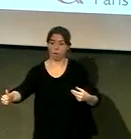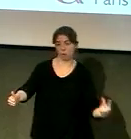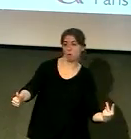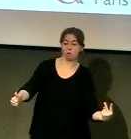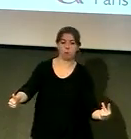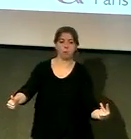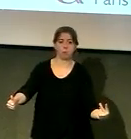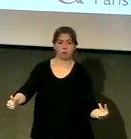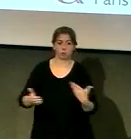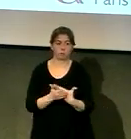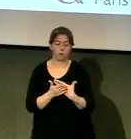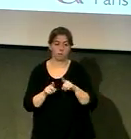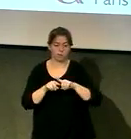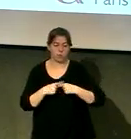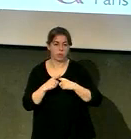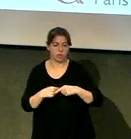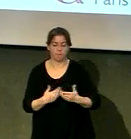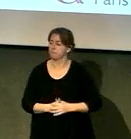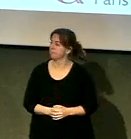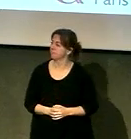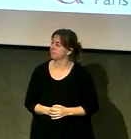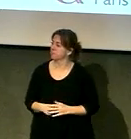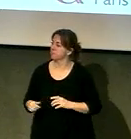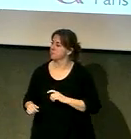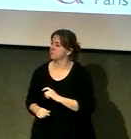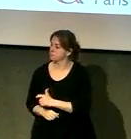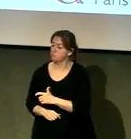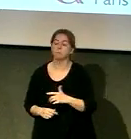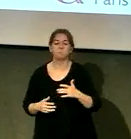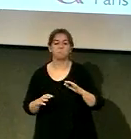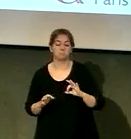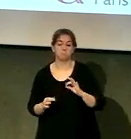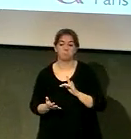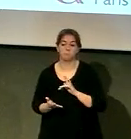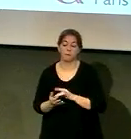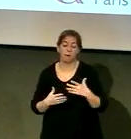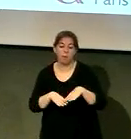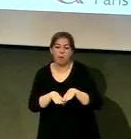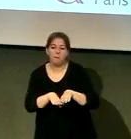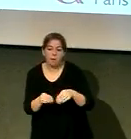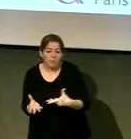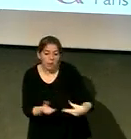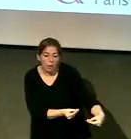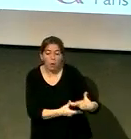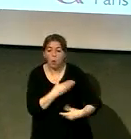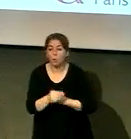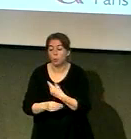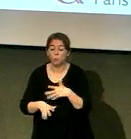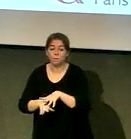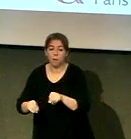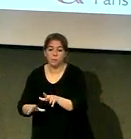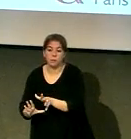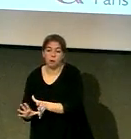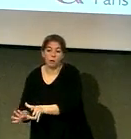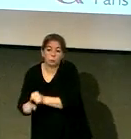ensemble. Oui, ça, j'ai beaucoup travaillé sur les familles d'accueil et les familles adoptives. Donc, les